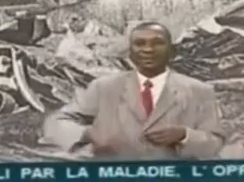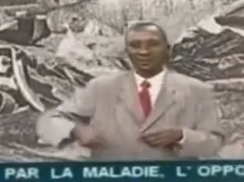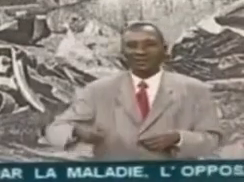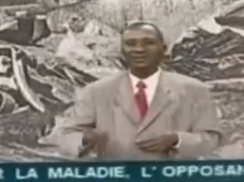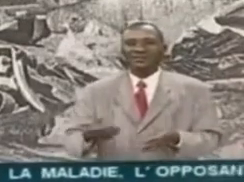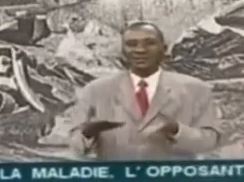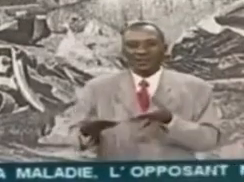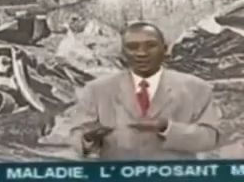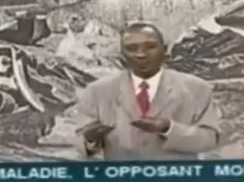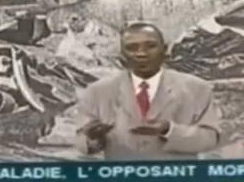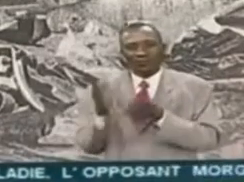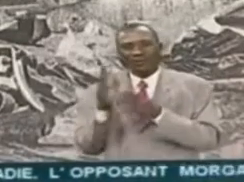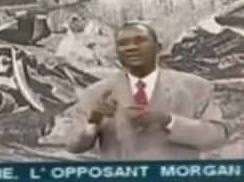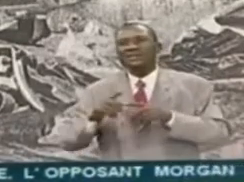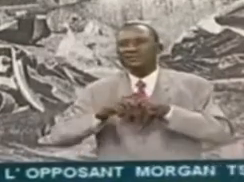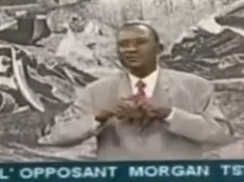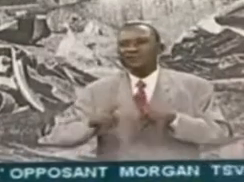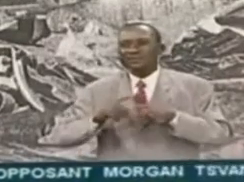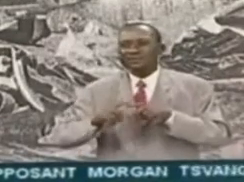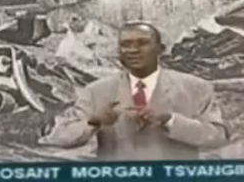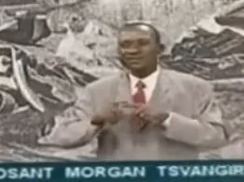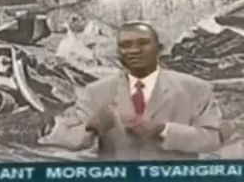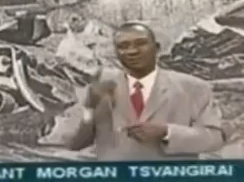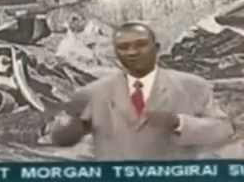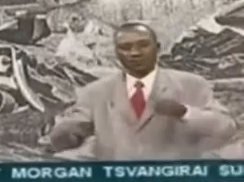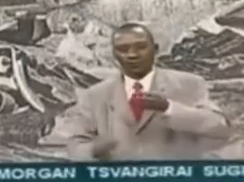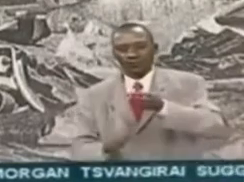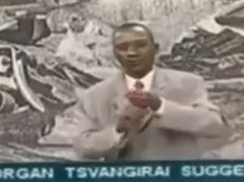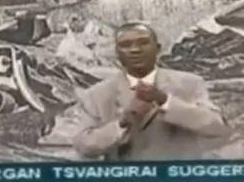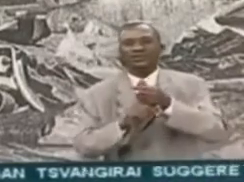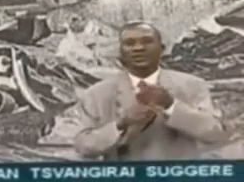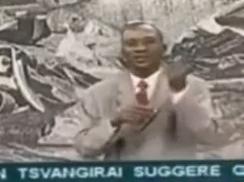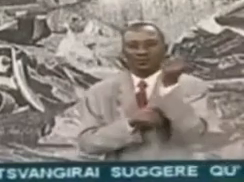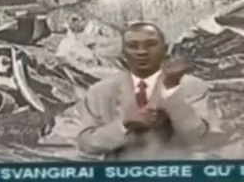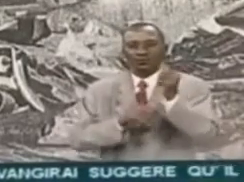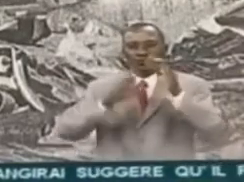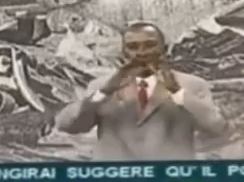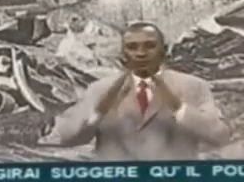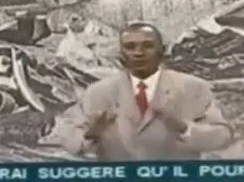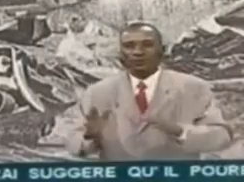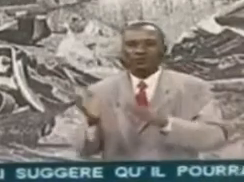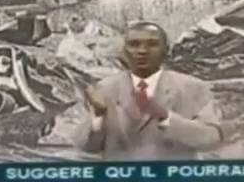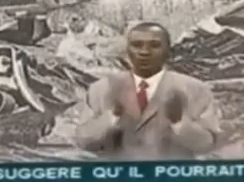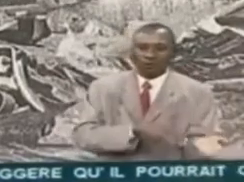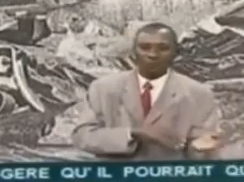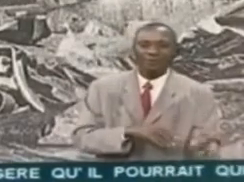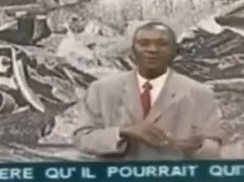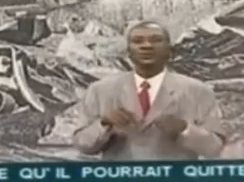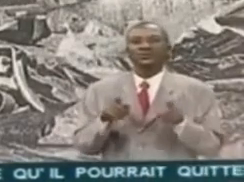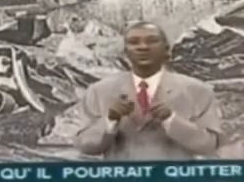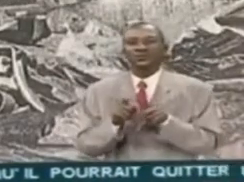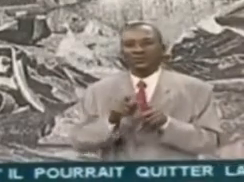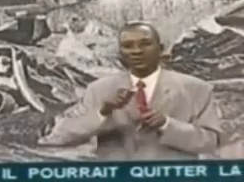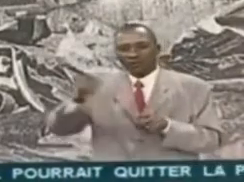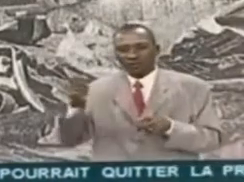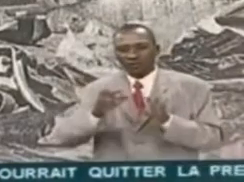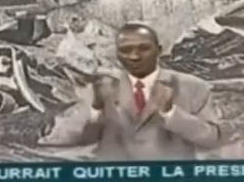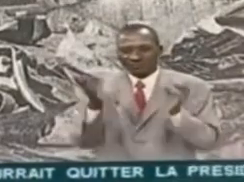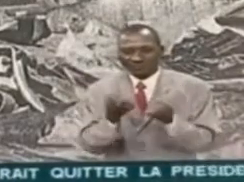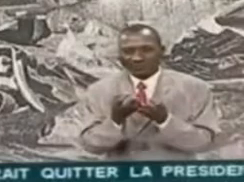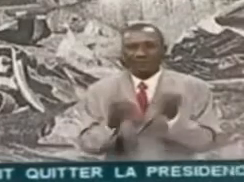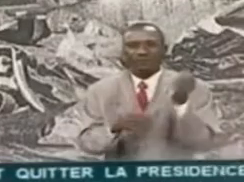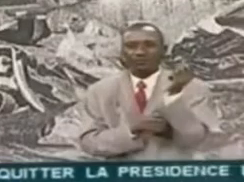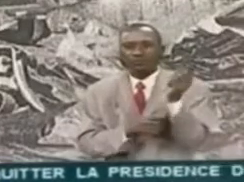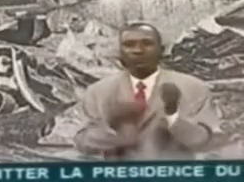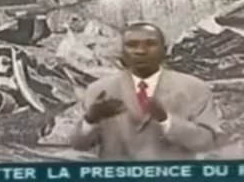Ces gestes se veulent un secours aux sinistrés afin d'atténuer le nerf de choc, rapporte la prospérité. La même information et les plateformes